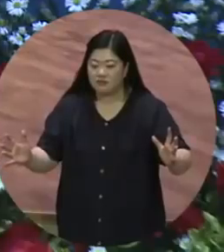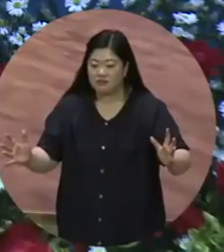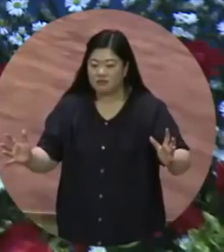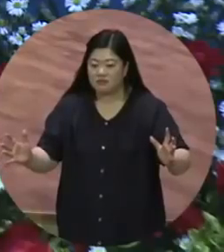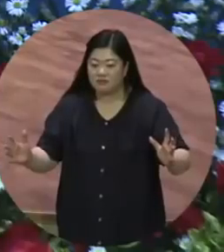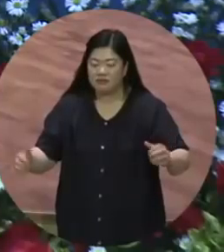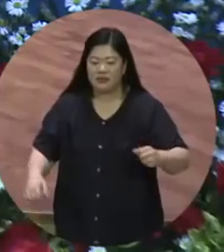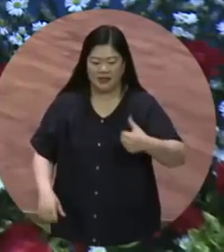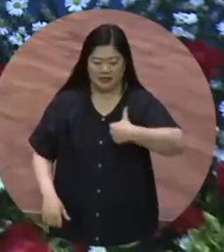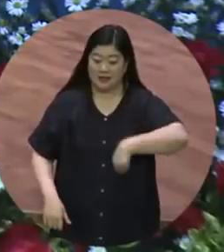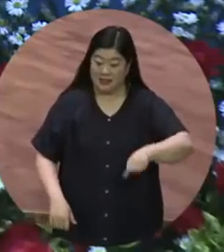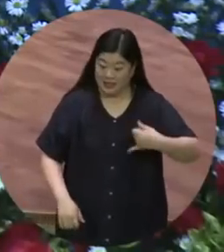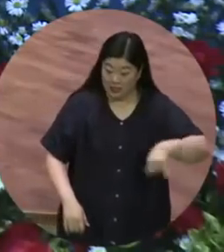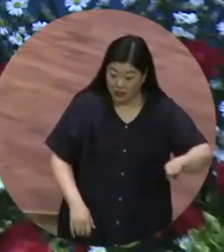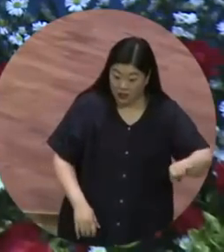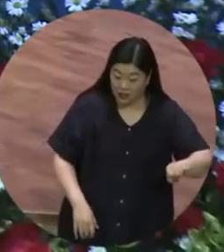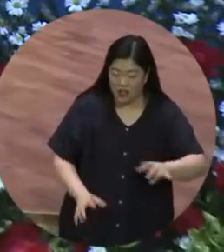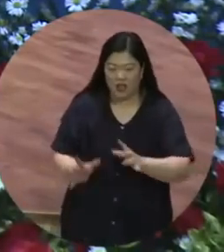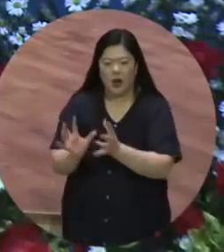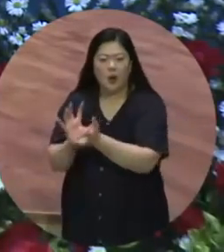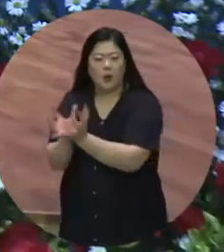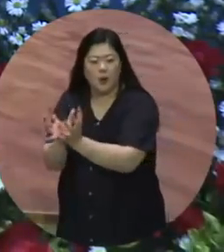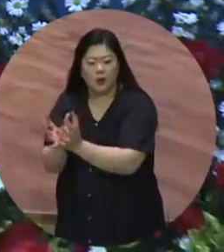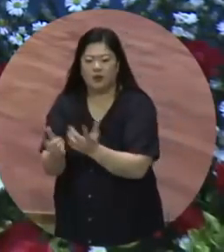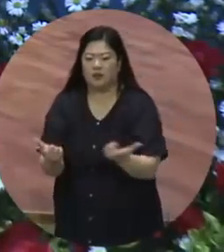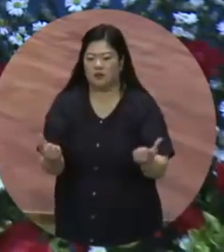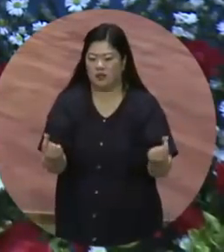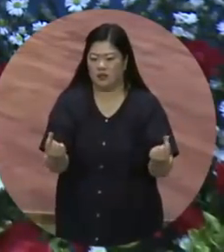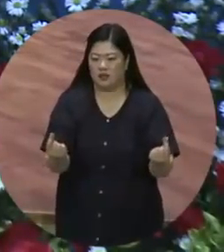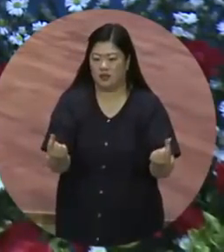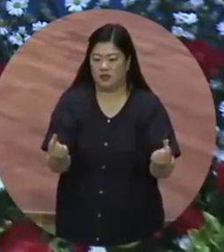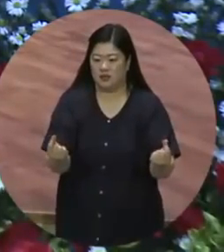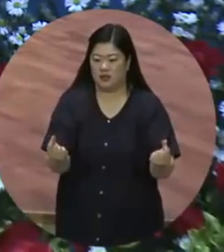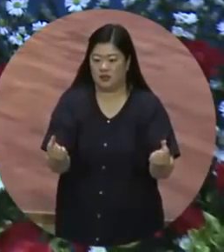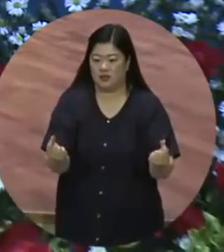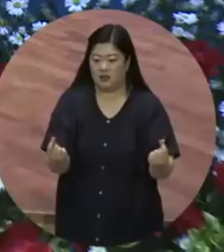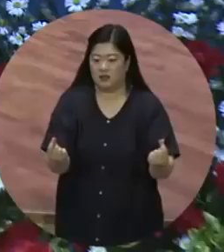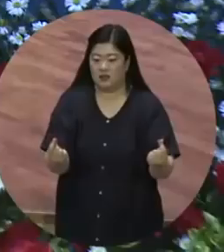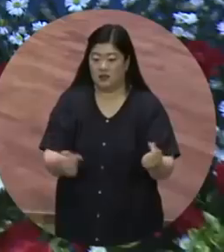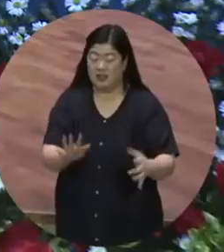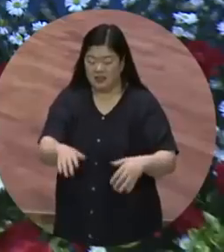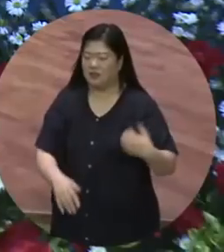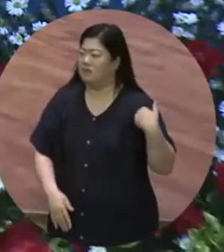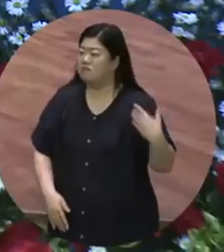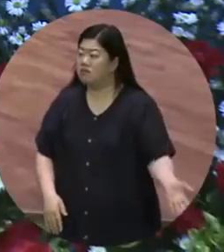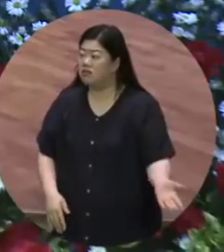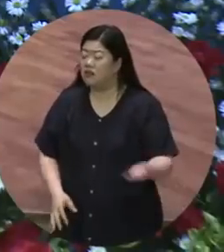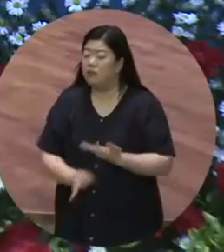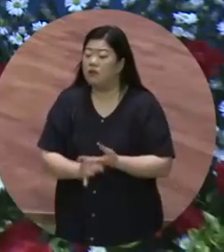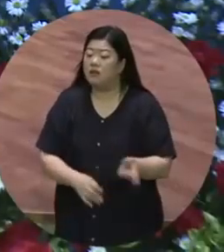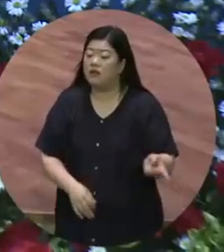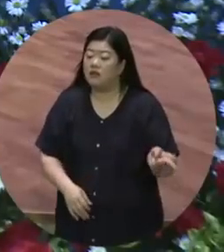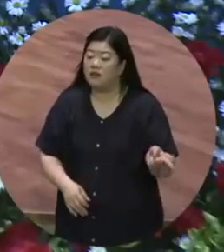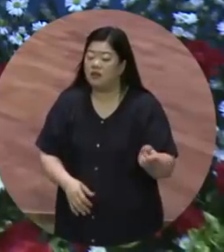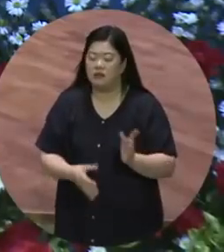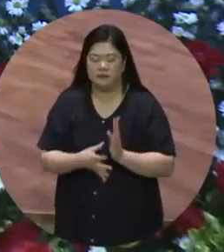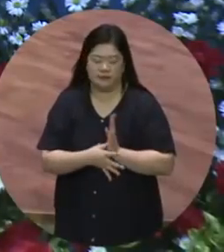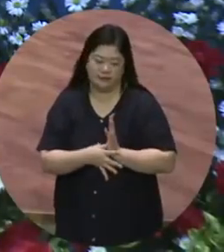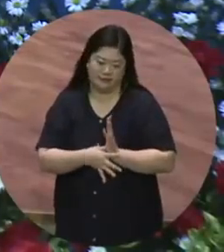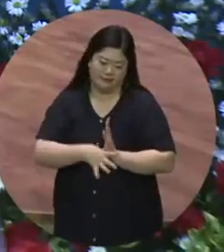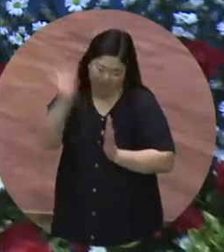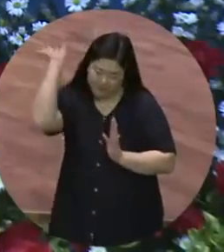자녀들은 꽃과 같아요. 자녀들은 꽃과 같단 말이에요. 그냥 놔두면 잡초된단 말이에요. 자녀들은 꽃과